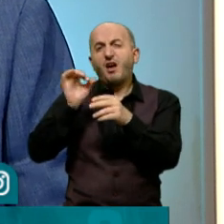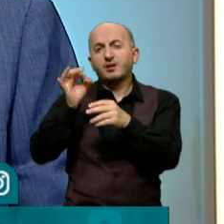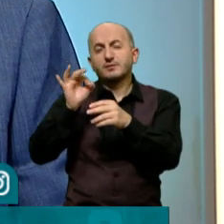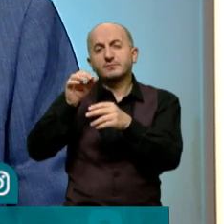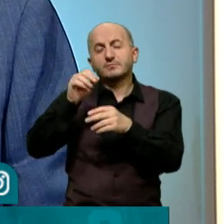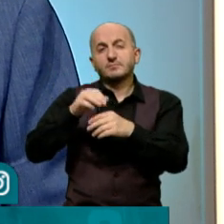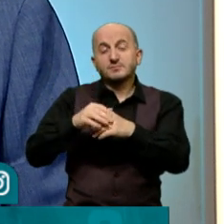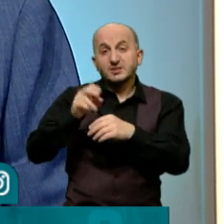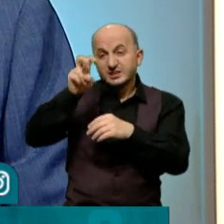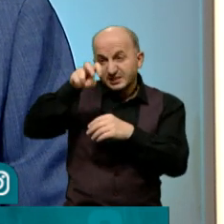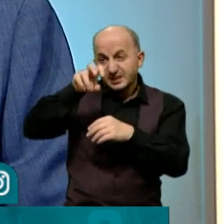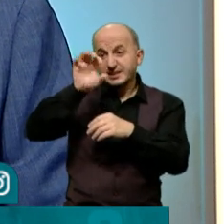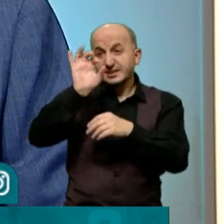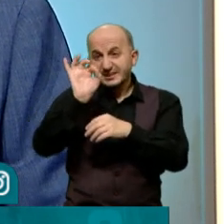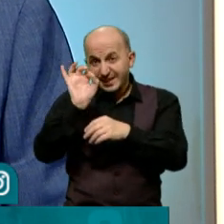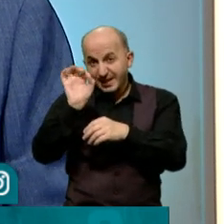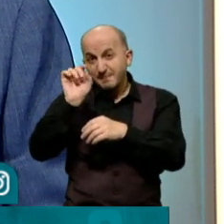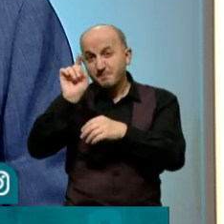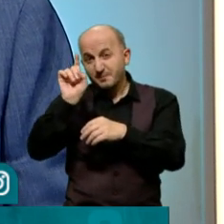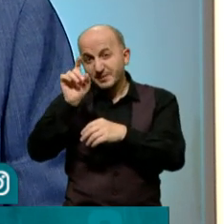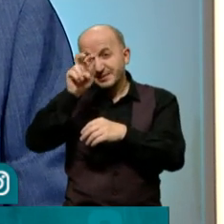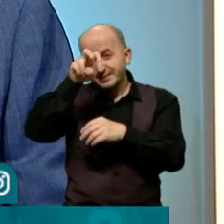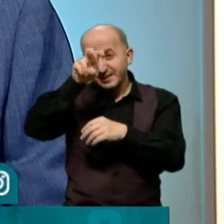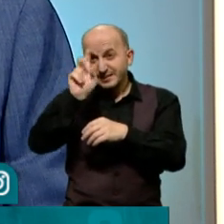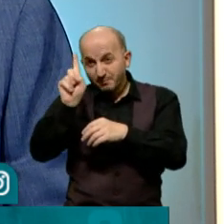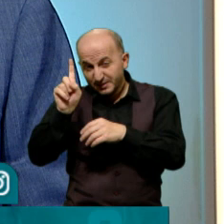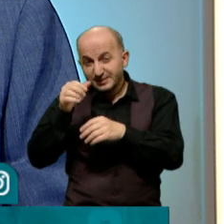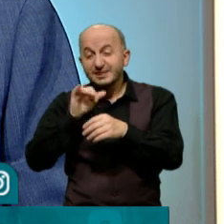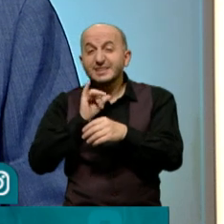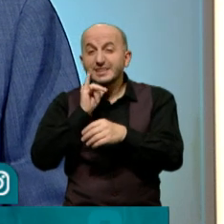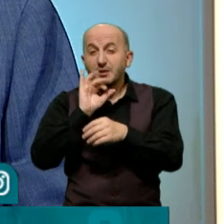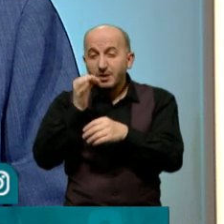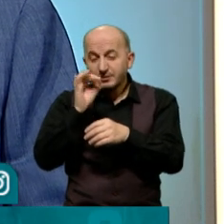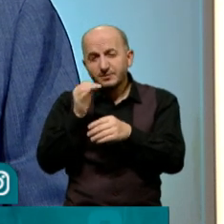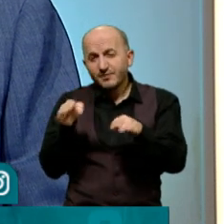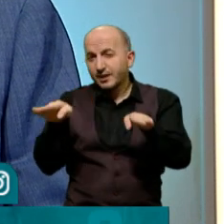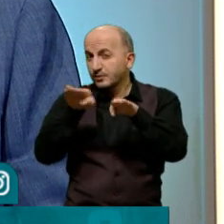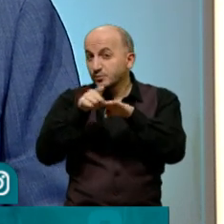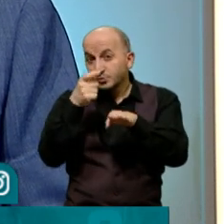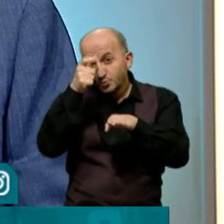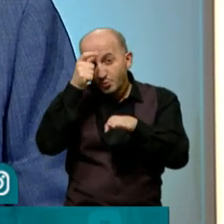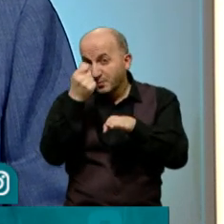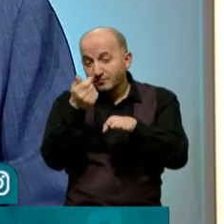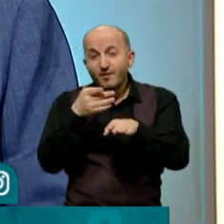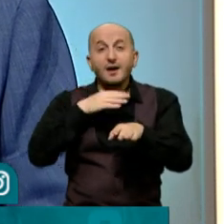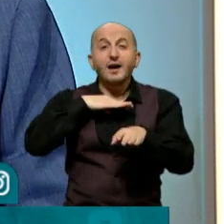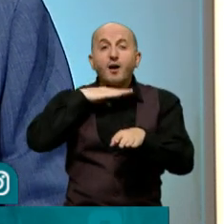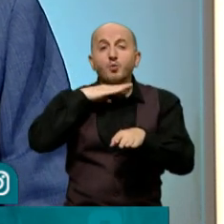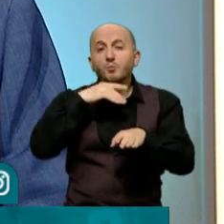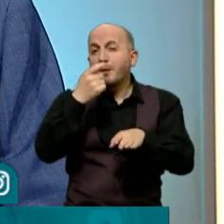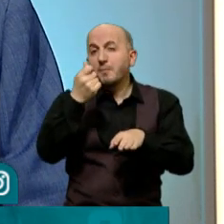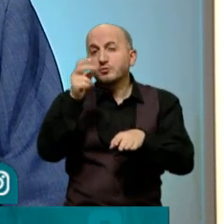85 veya 81 gram altın veya bunun mukabili Türk parası veya yabancı para